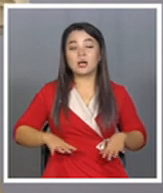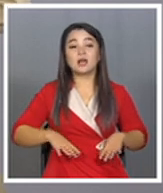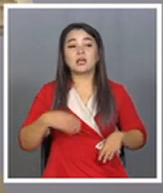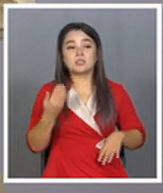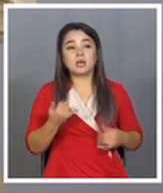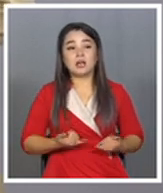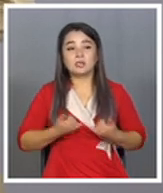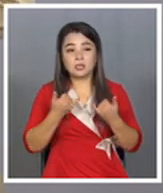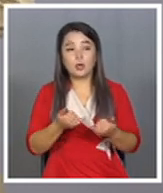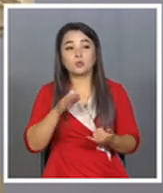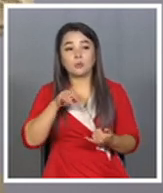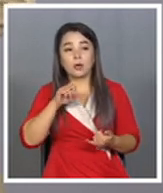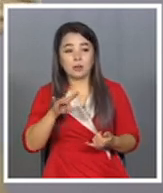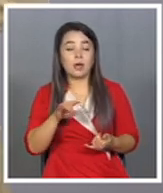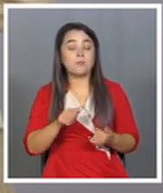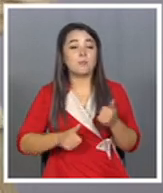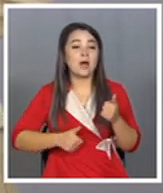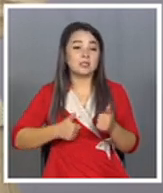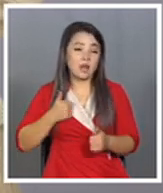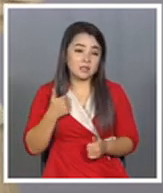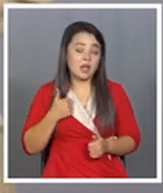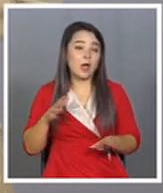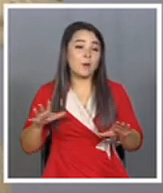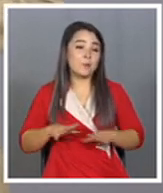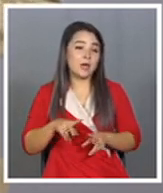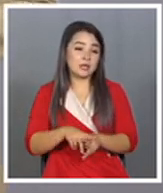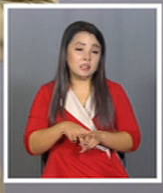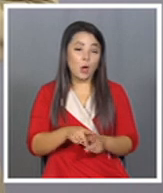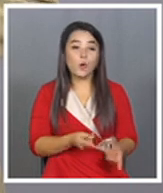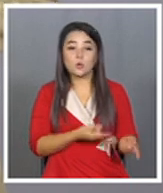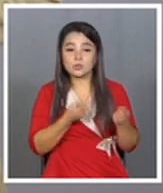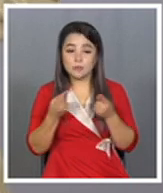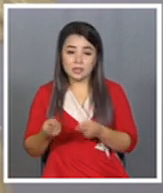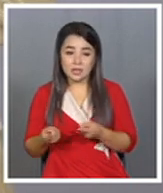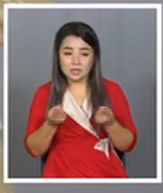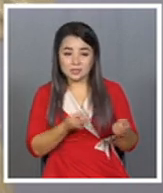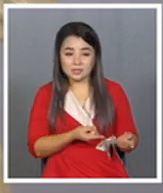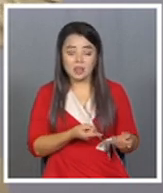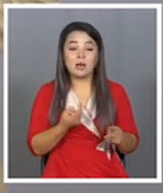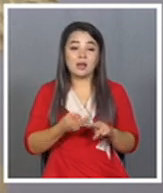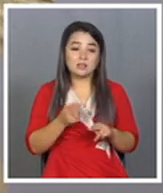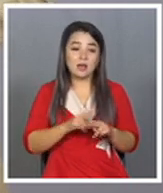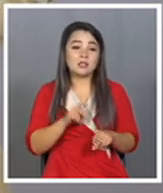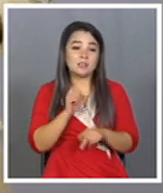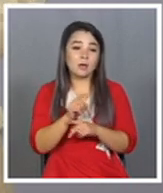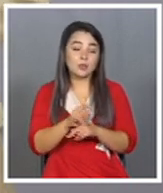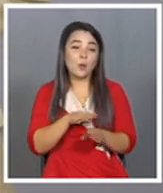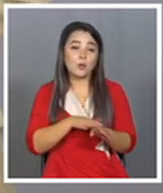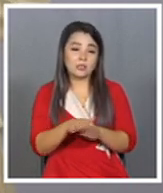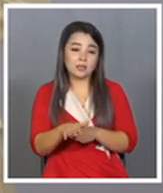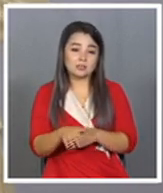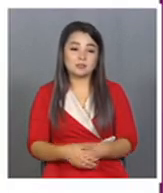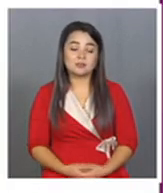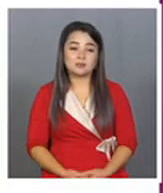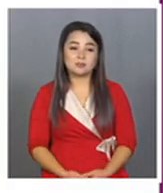салтанат, тұлпар, мақтан, бәйге, көшпенділер. Ендеше тапсырманы